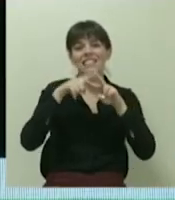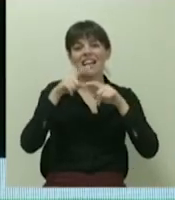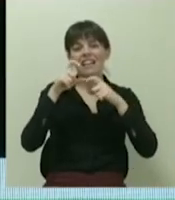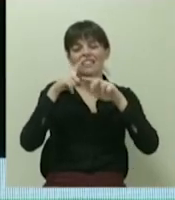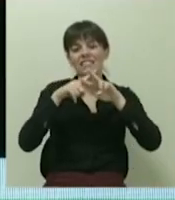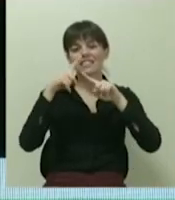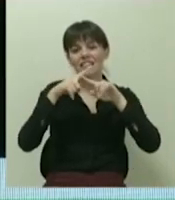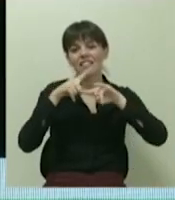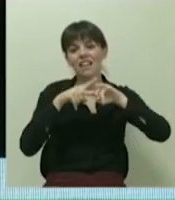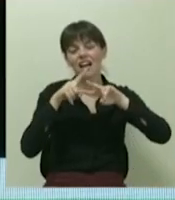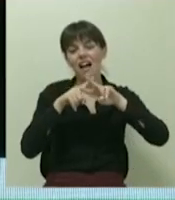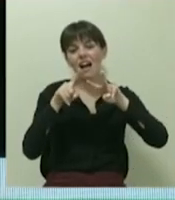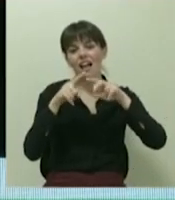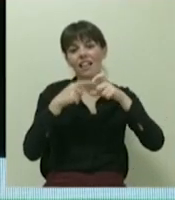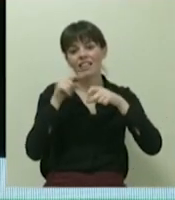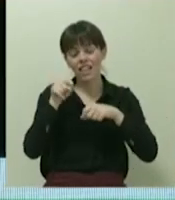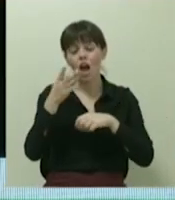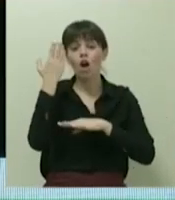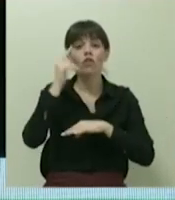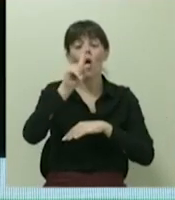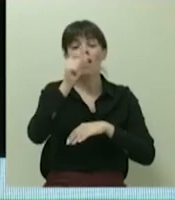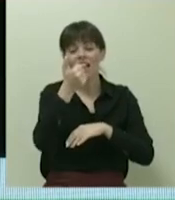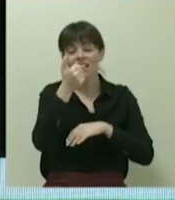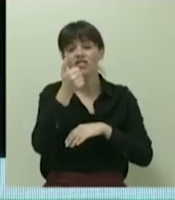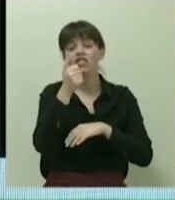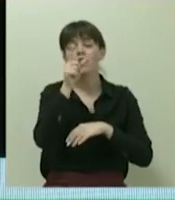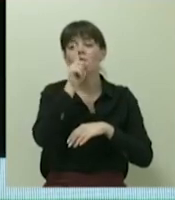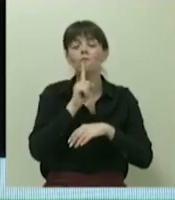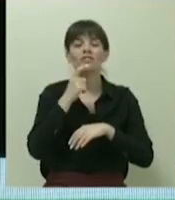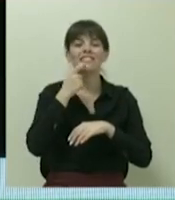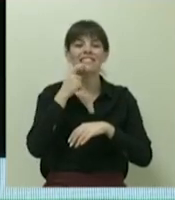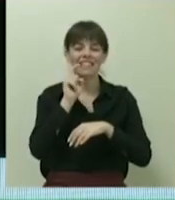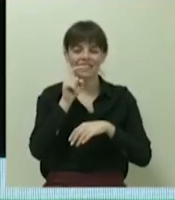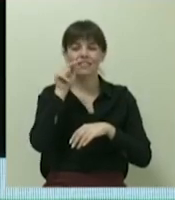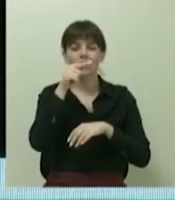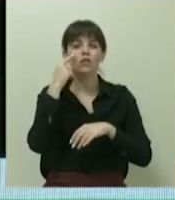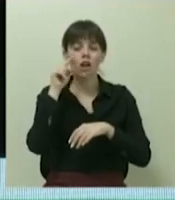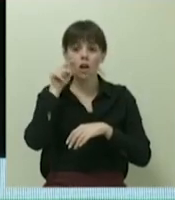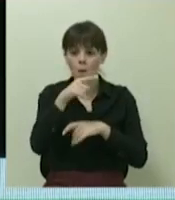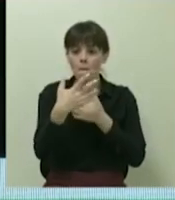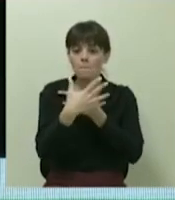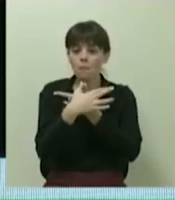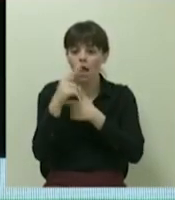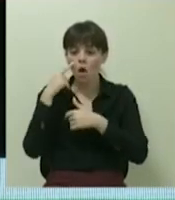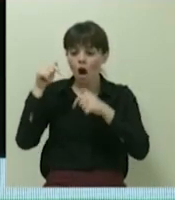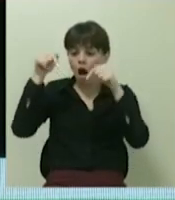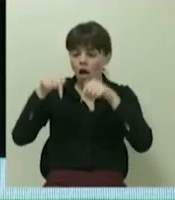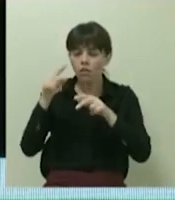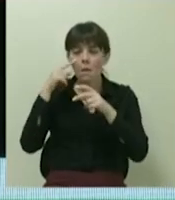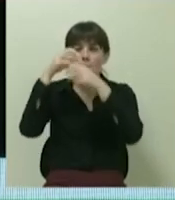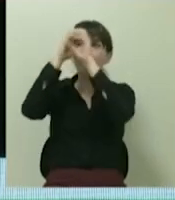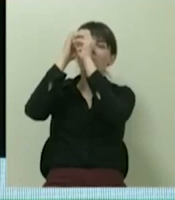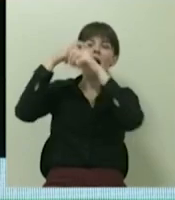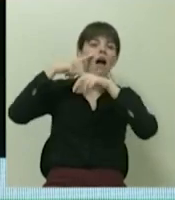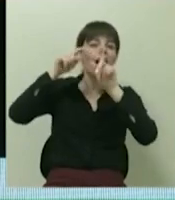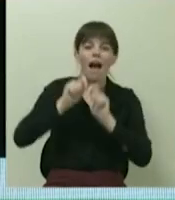16. yüzyılda padişah tarafından topla yıktırılan var. Bunlar meleklerin eteklerinin altına bakıyorlar diye